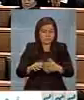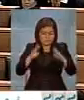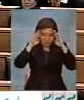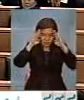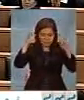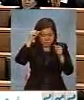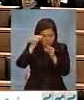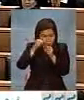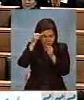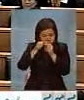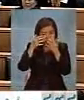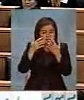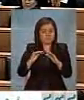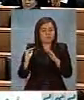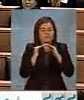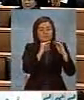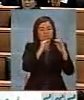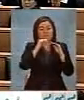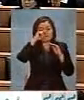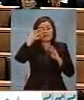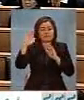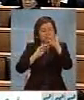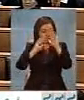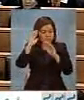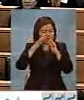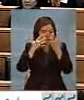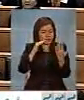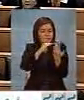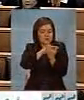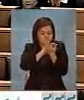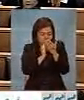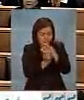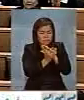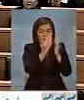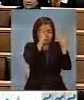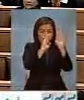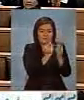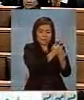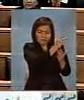านเมืองเป็นประชาธิปไตยเราสามารถเปลี่ยนจากประเทศที่กู้เขาเนี่ย